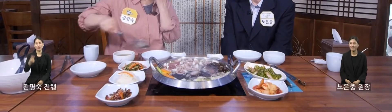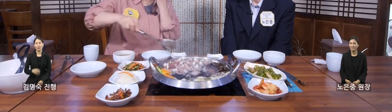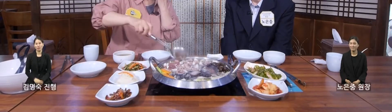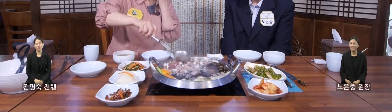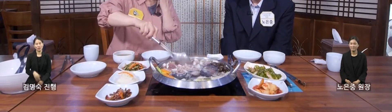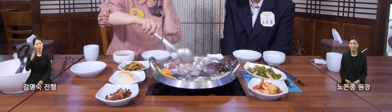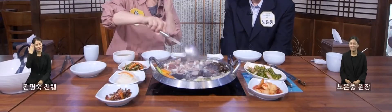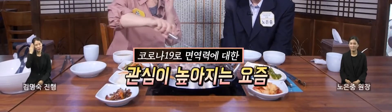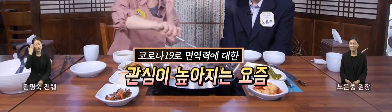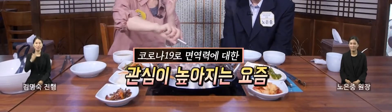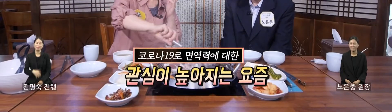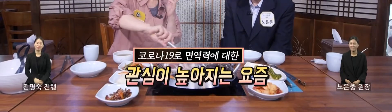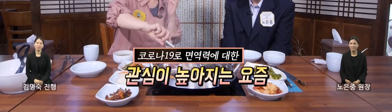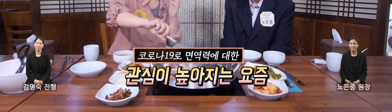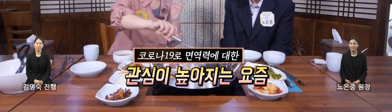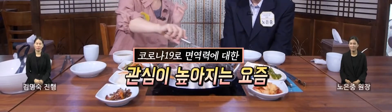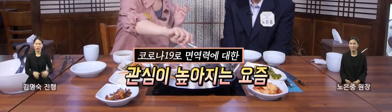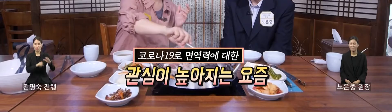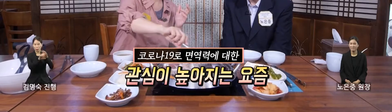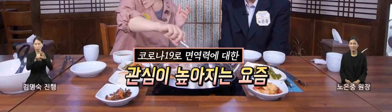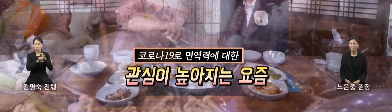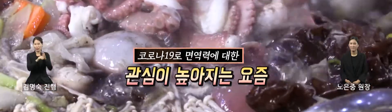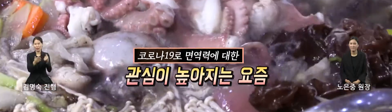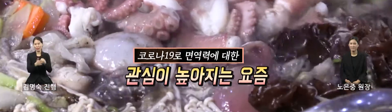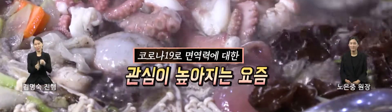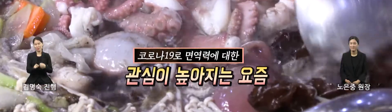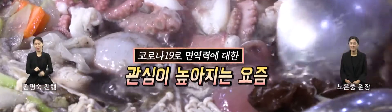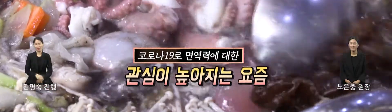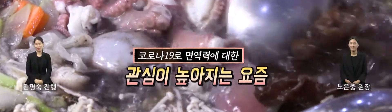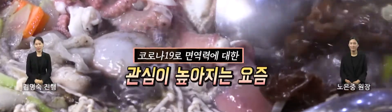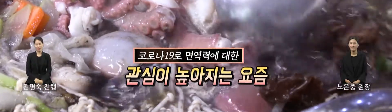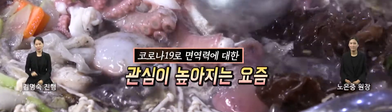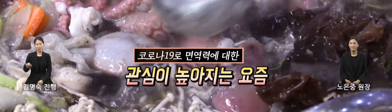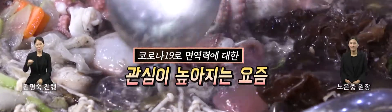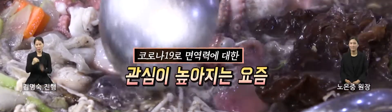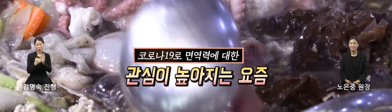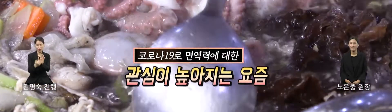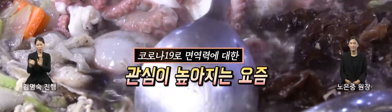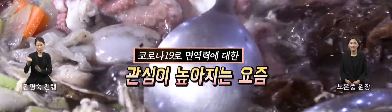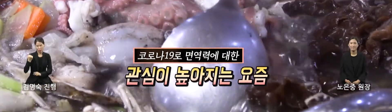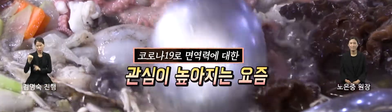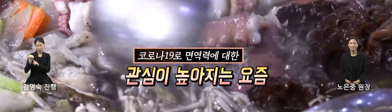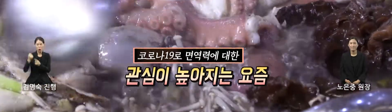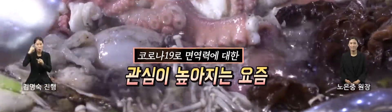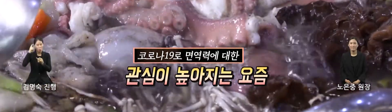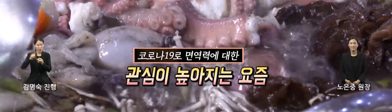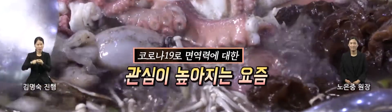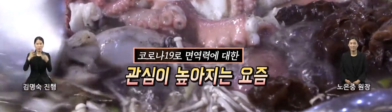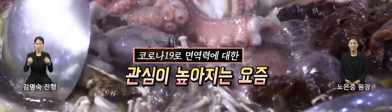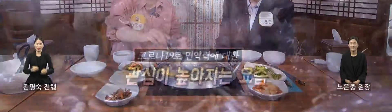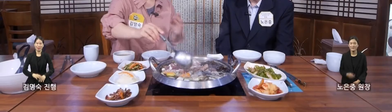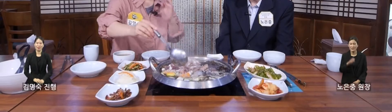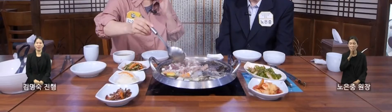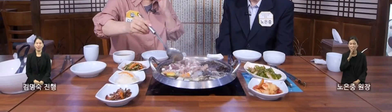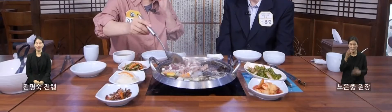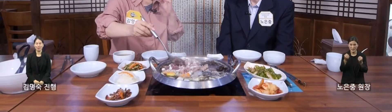보통 요즘 많이 사실 이 코로나 때문에 네. 사실 면역력에 관심들이 좀 많은 많으시죠? 것